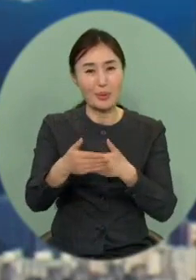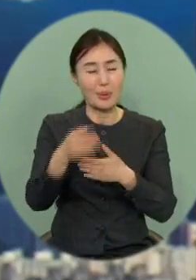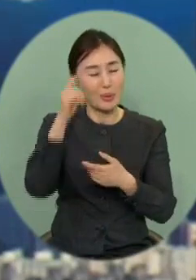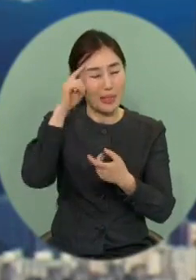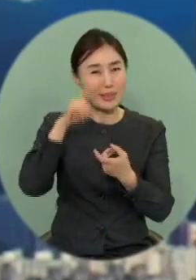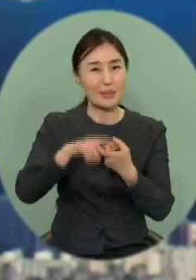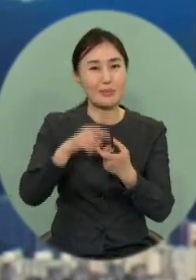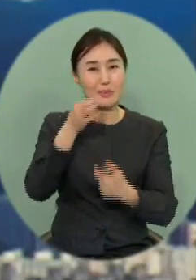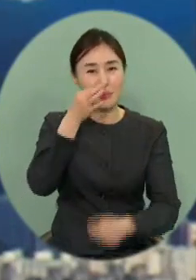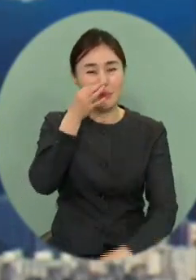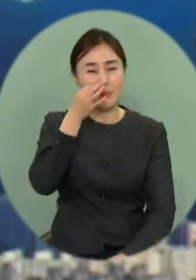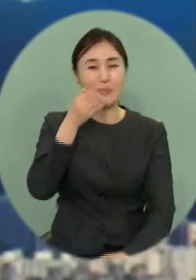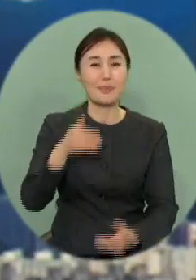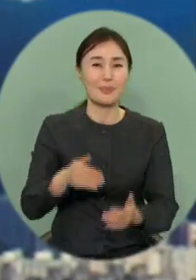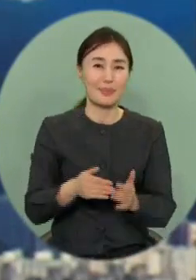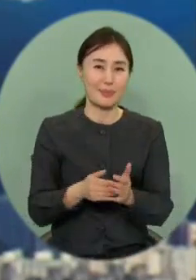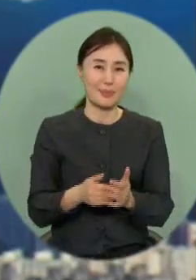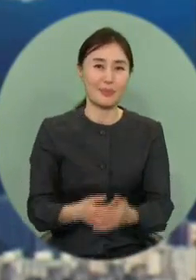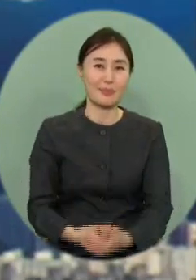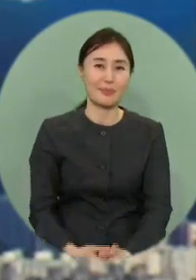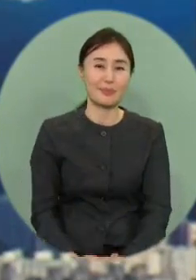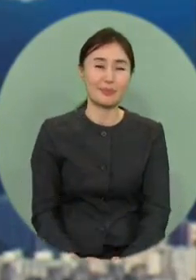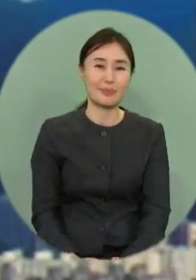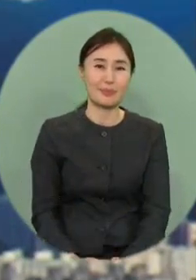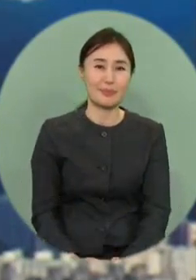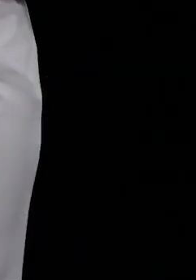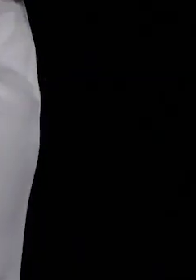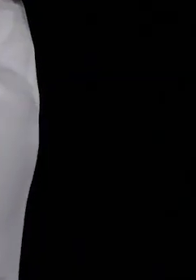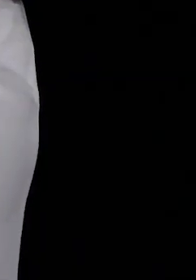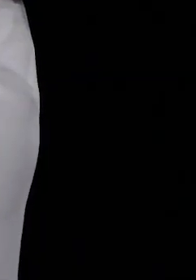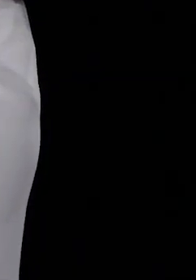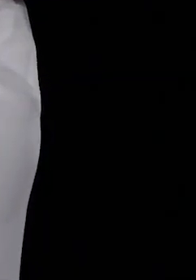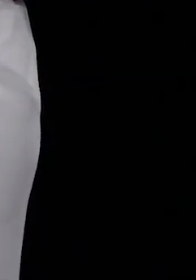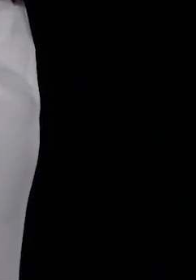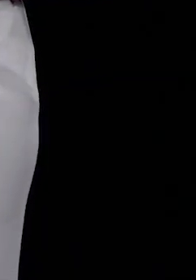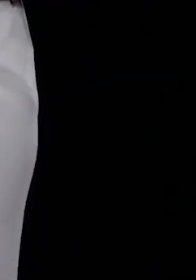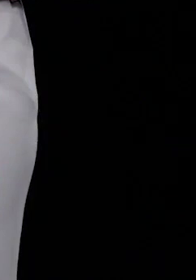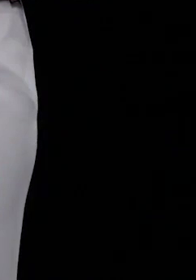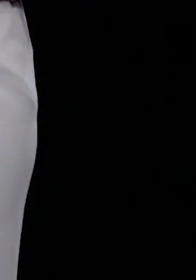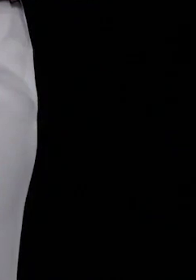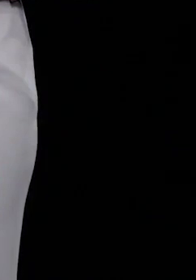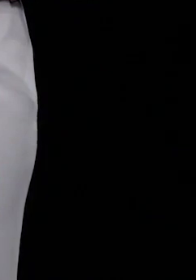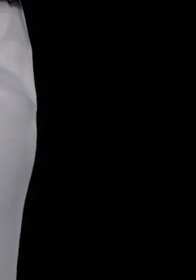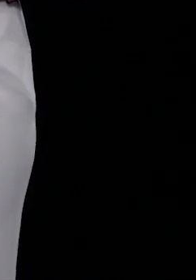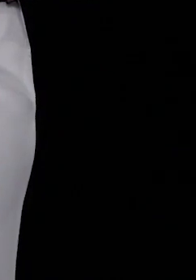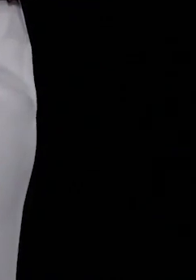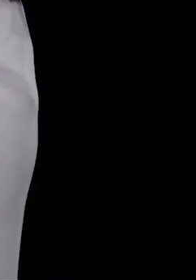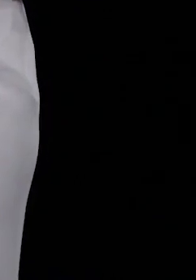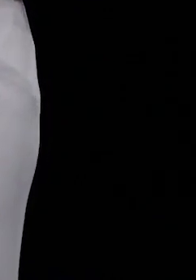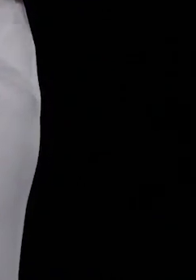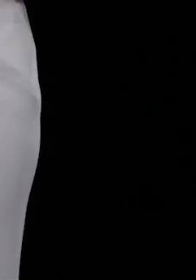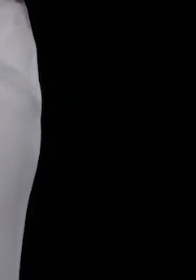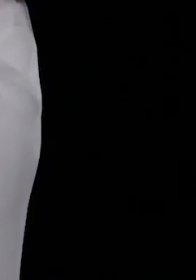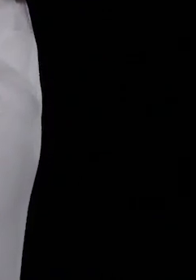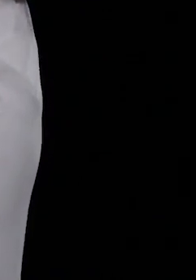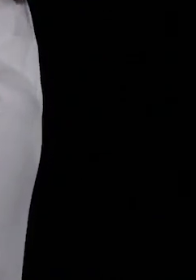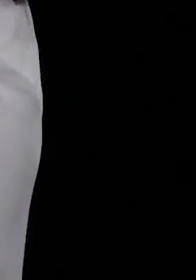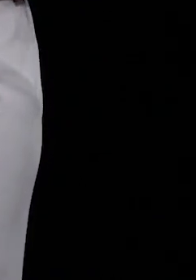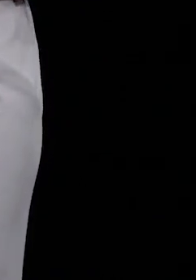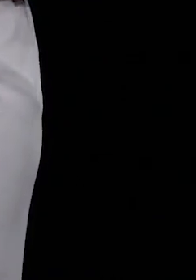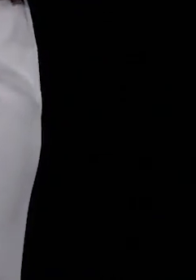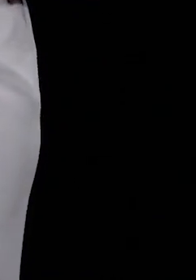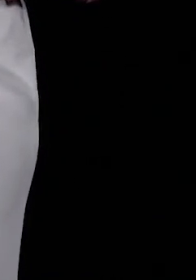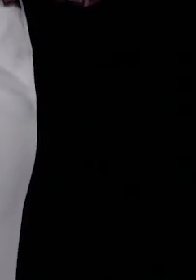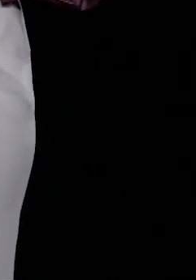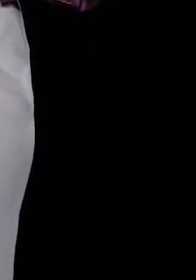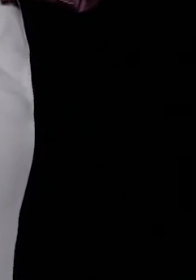이슈였습니다 MBC 뉴스 김초롱입니다 언제 어디서나 내손안의 뉴스 광주 NBC 뉴스